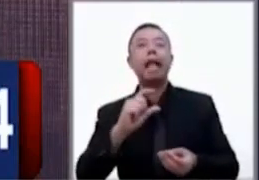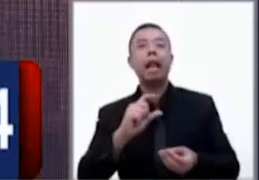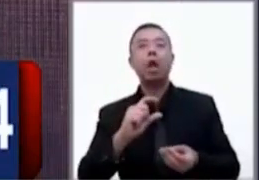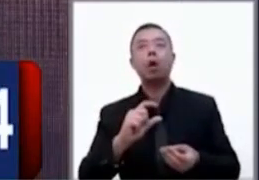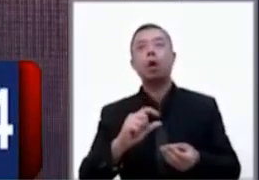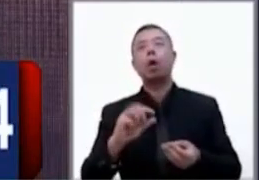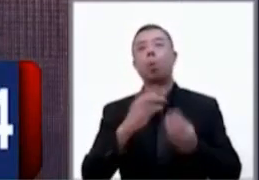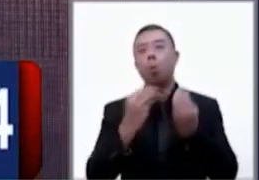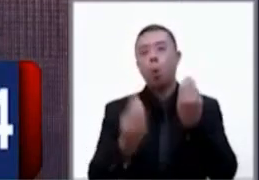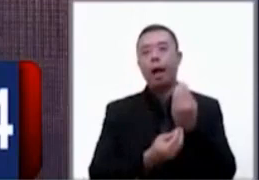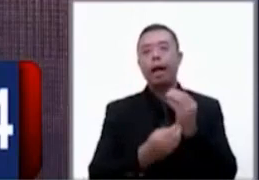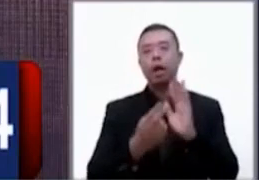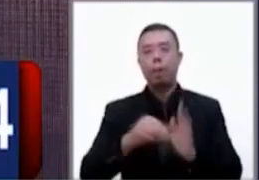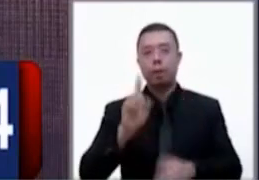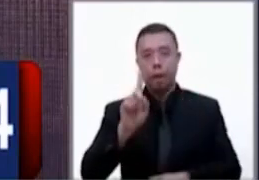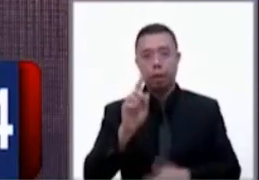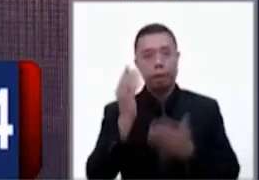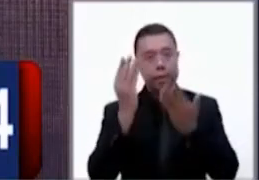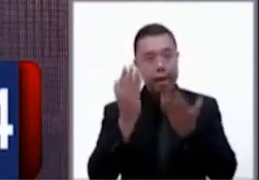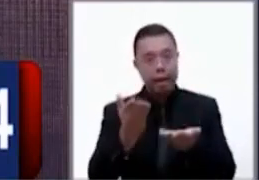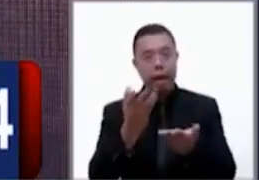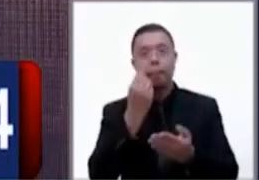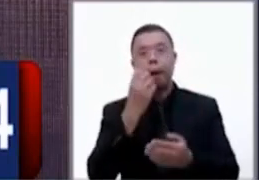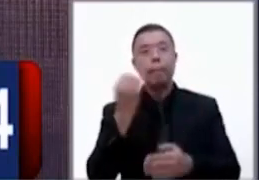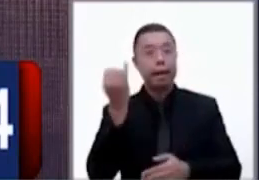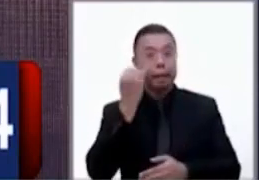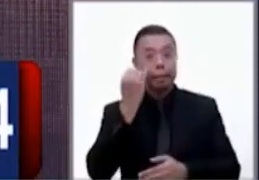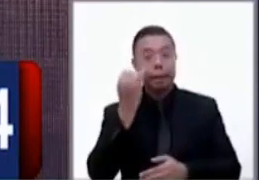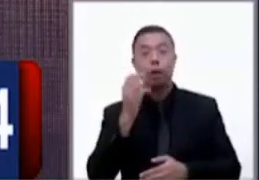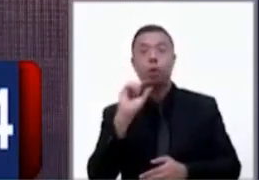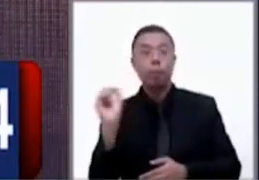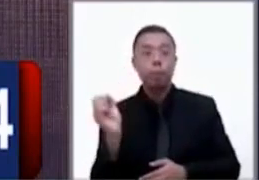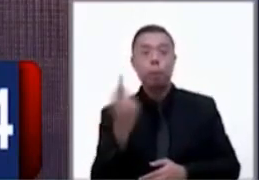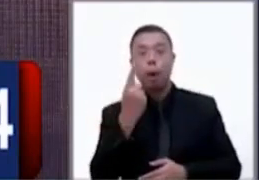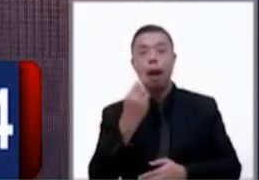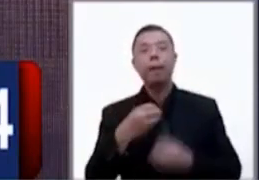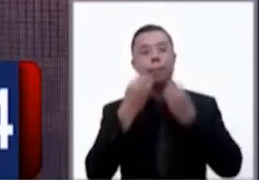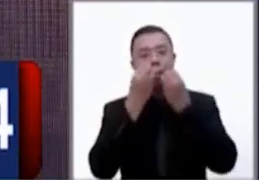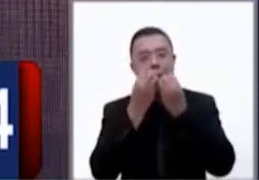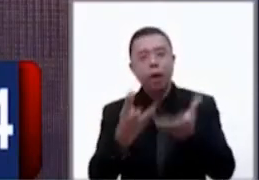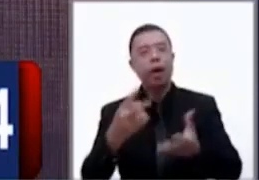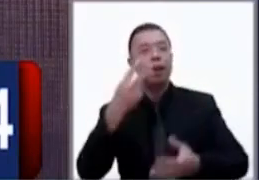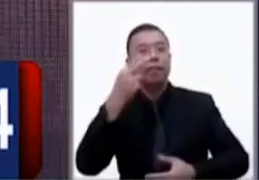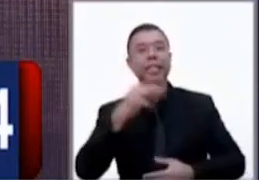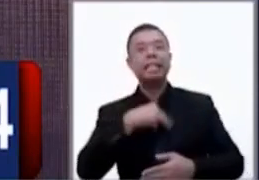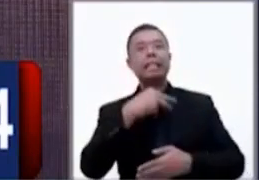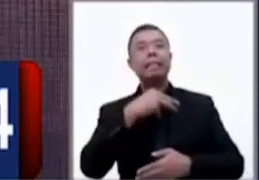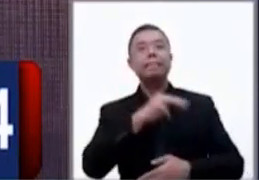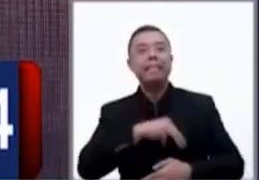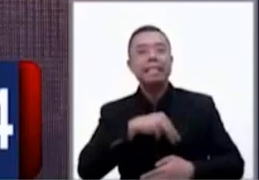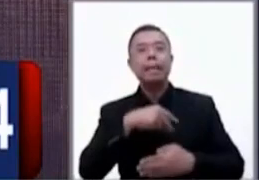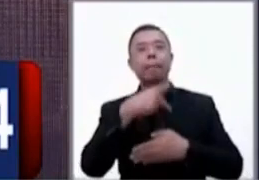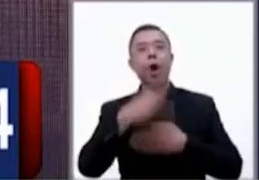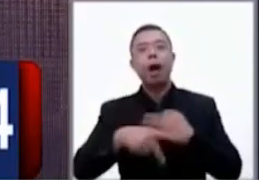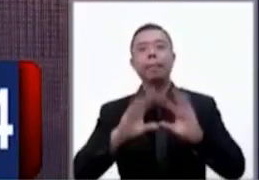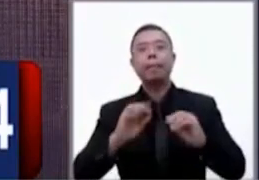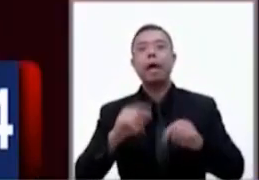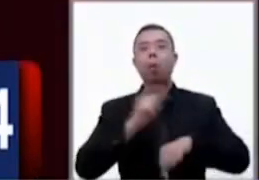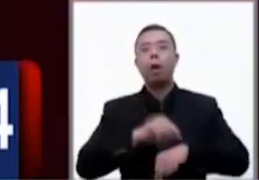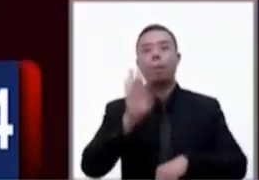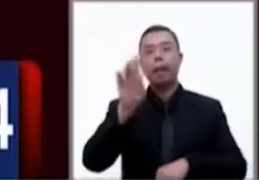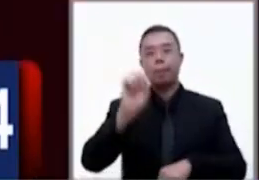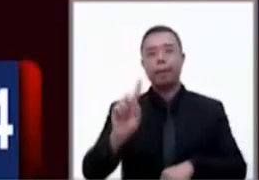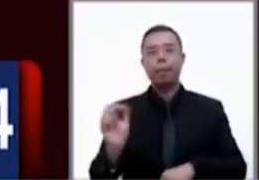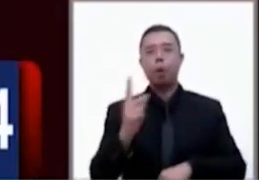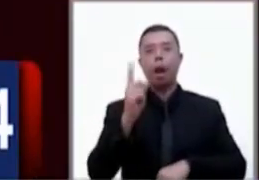presiden nomor urut 1. Kami persilakan Bapak Muhaimin Iskandar untuk menyampaikan visi, misi, dan program kerjanya. Waktu Bapak 4